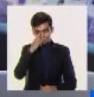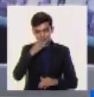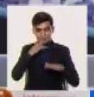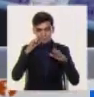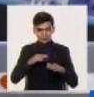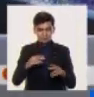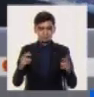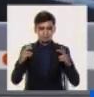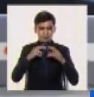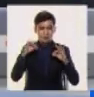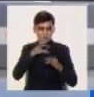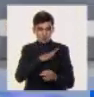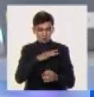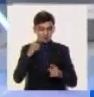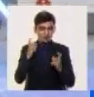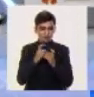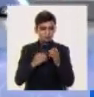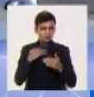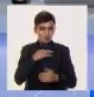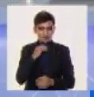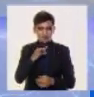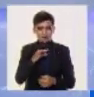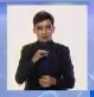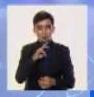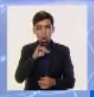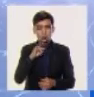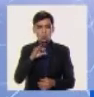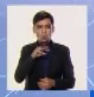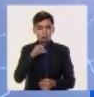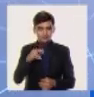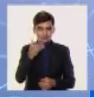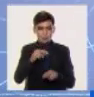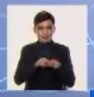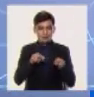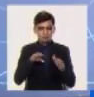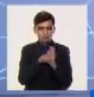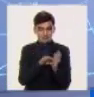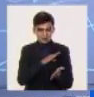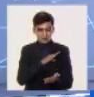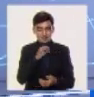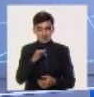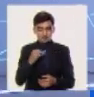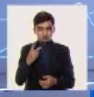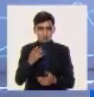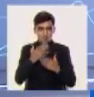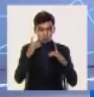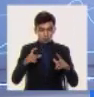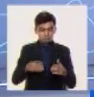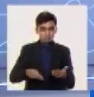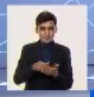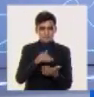Казахстане разгорелся скандал, в который оказалась втянута партия «Нур-Отан». Около 200 человек вложили деньги в некий корпоративный